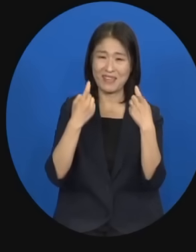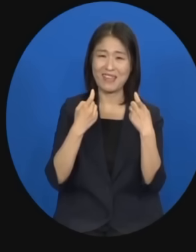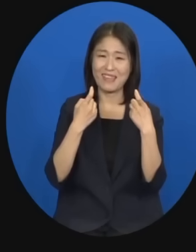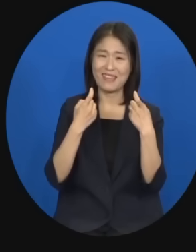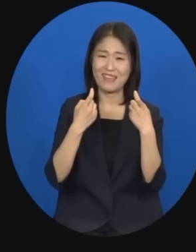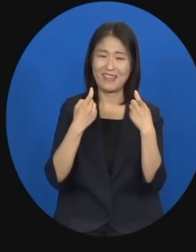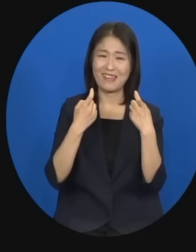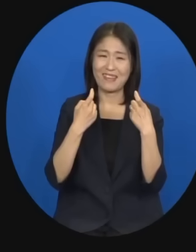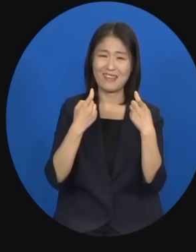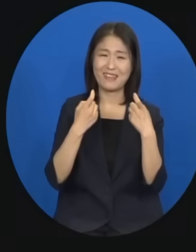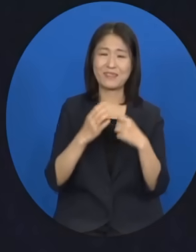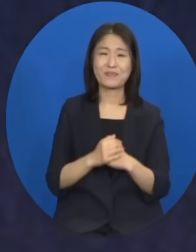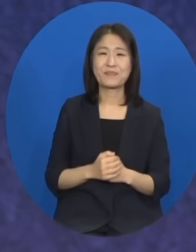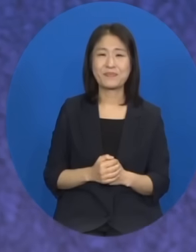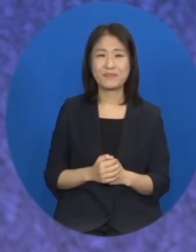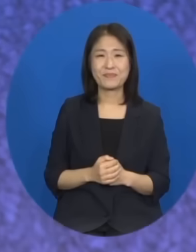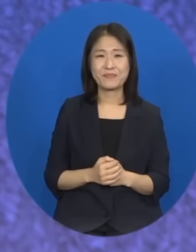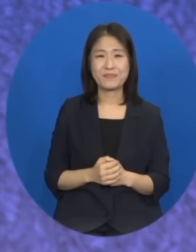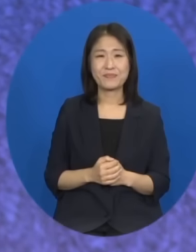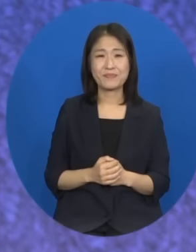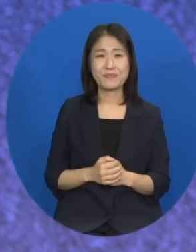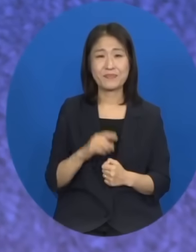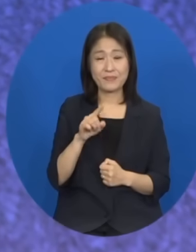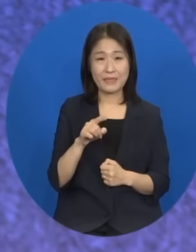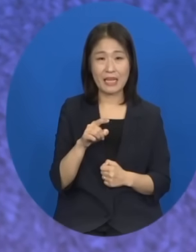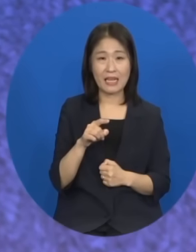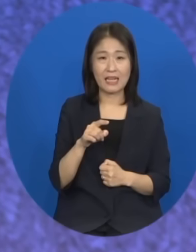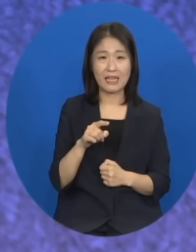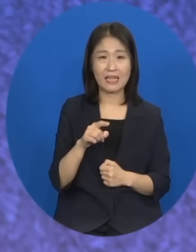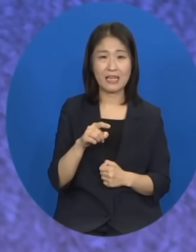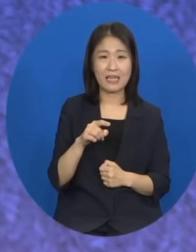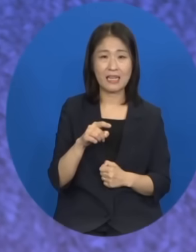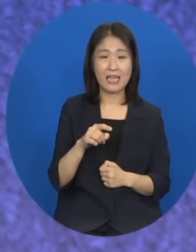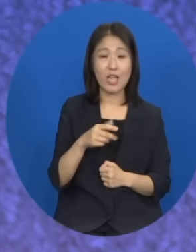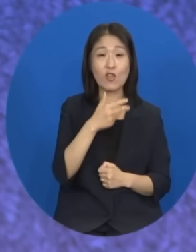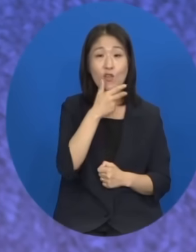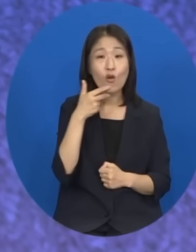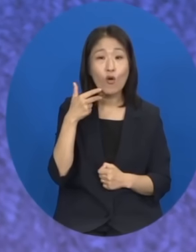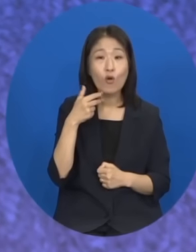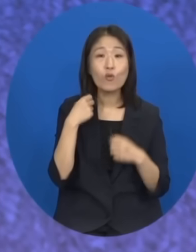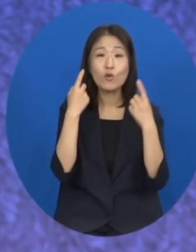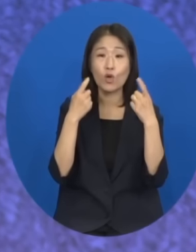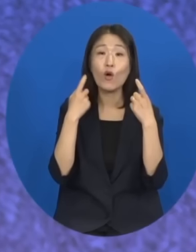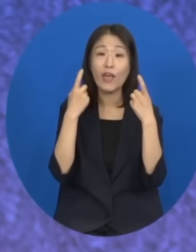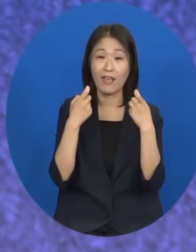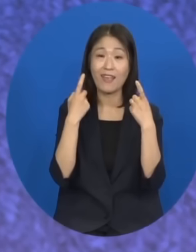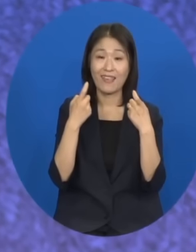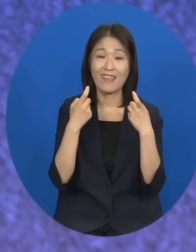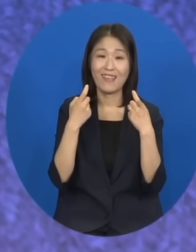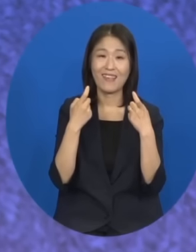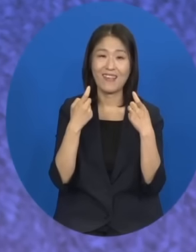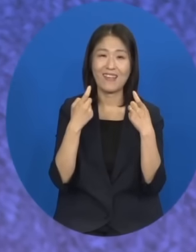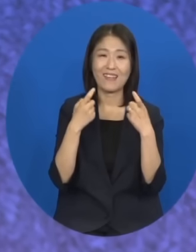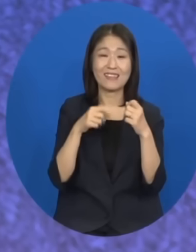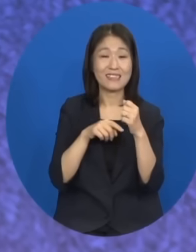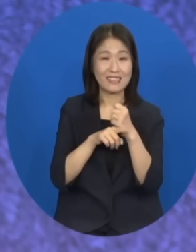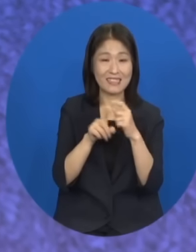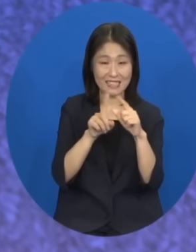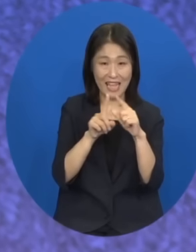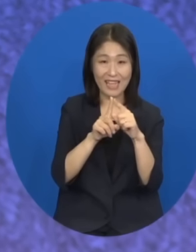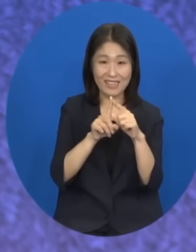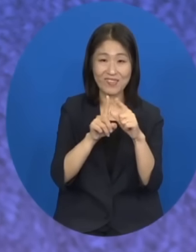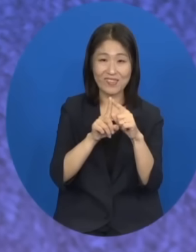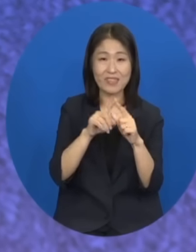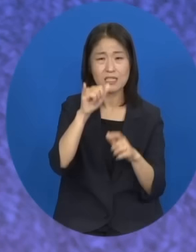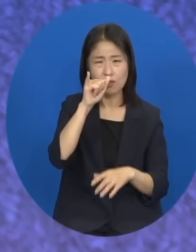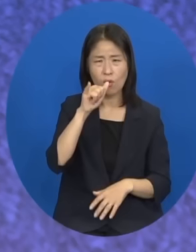여행하십니다. 근데 거기에 트래블즈라고 마치 우리가 영국 여행을 하고 있는 저에게